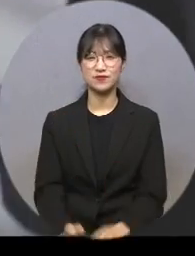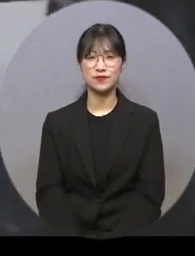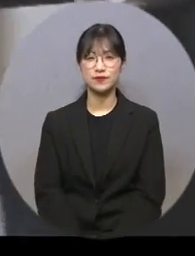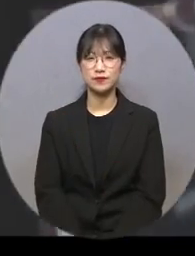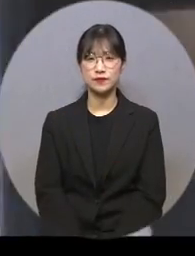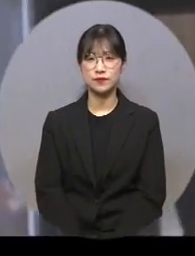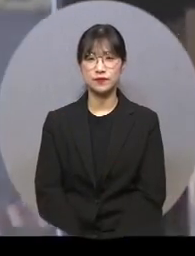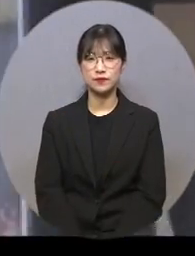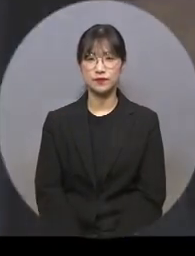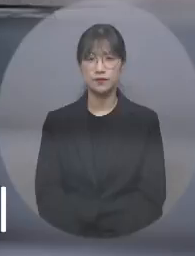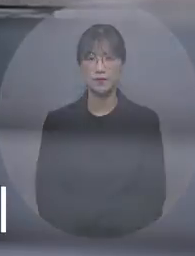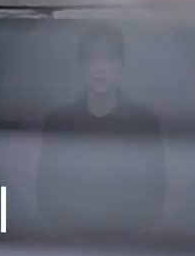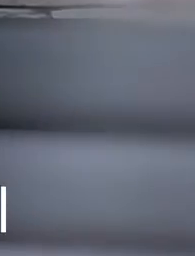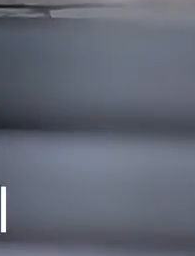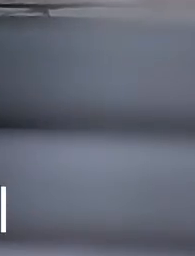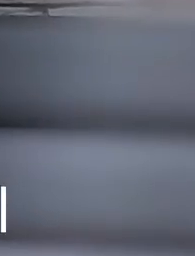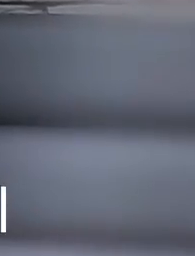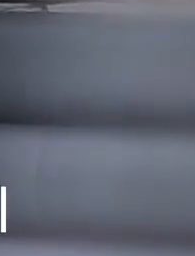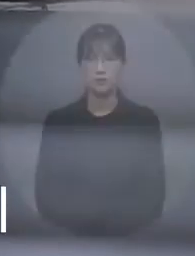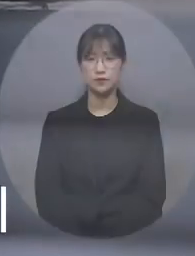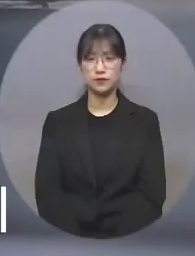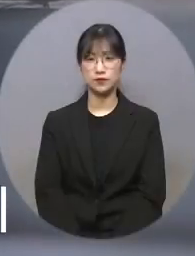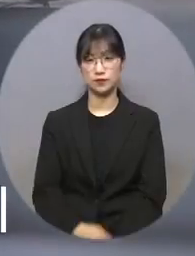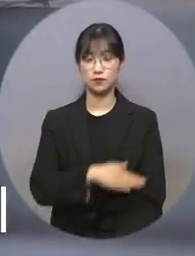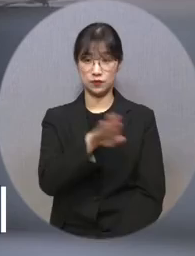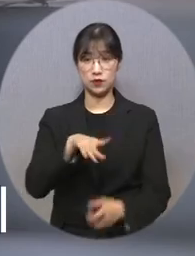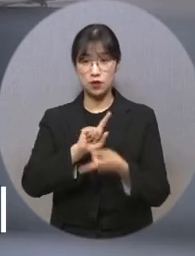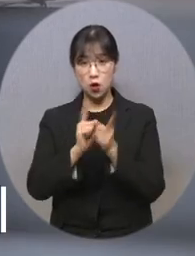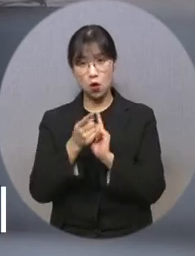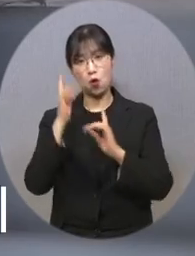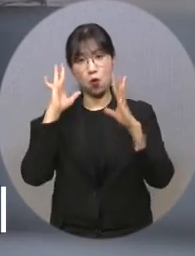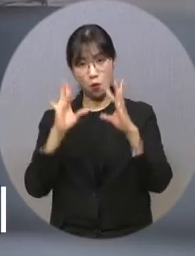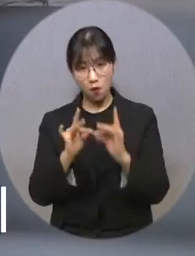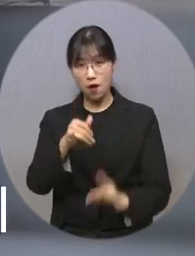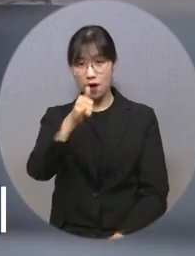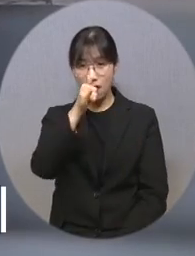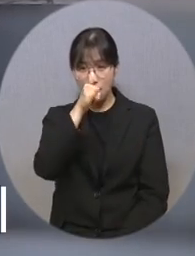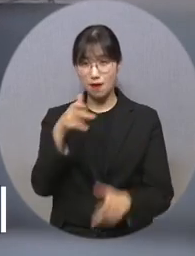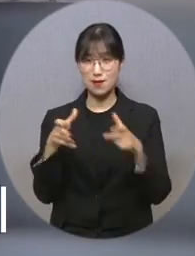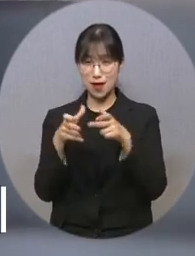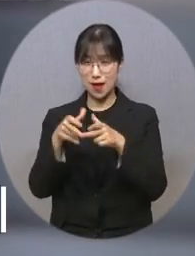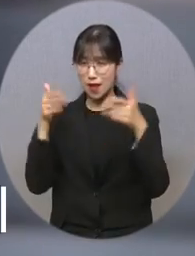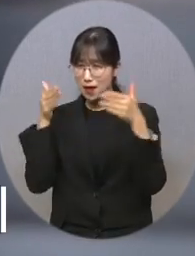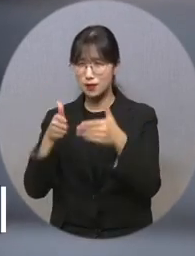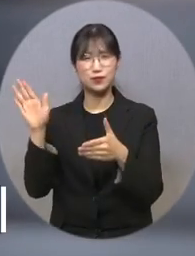같습니다. 우리가 서로 공감할 때 장애는 보이지 않고 또 다른